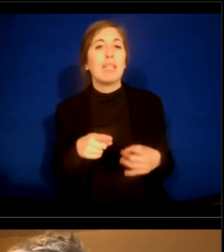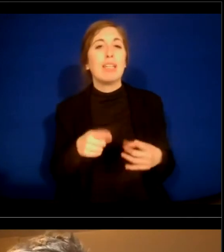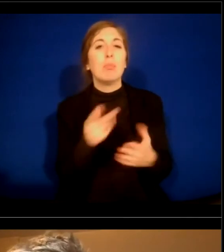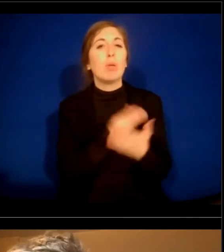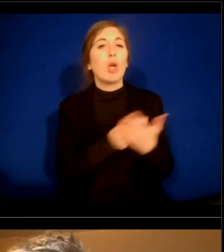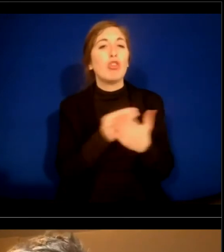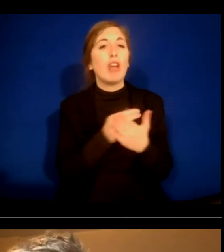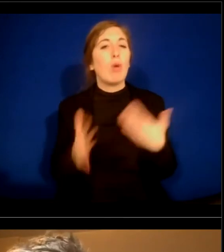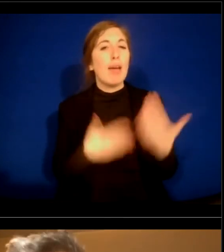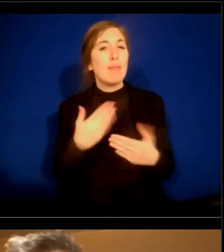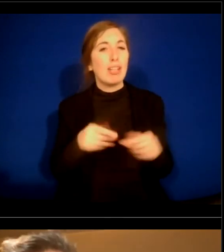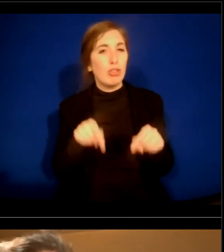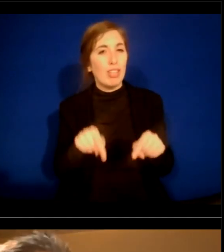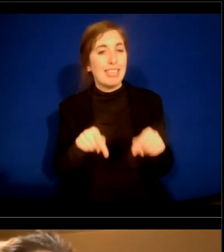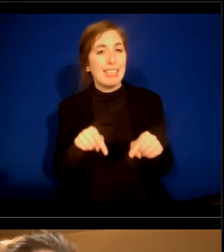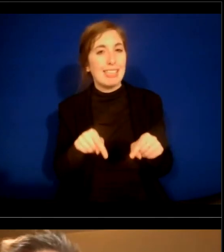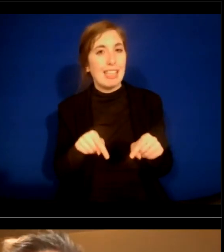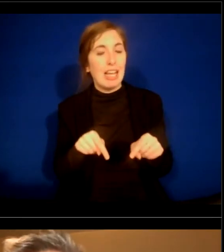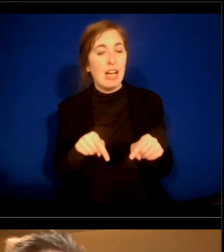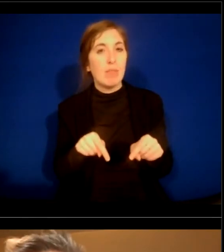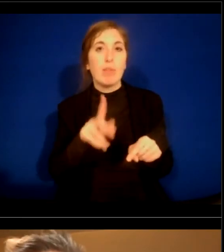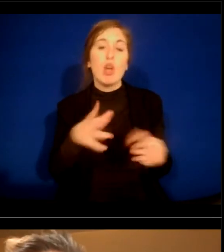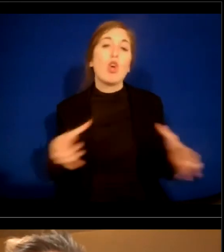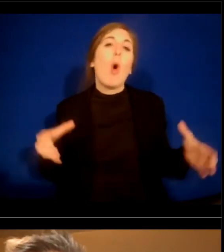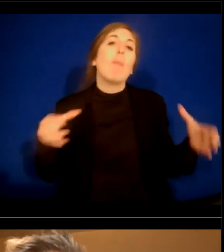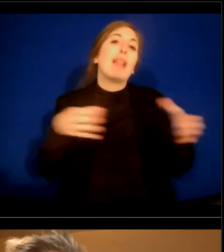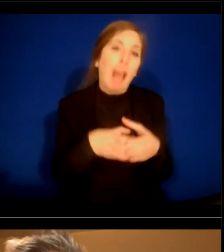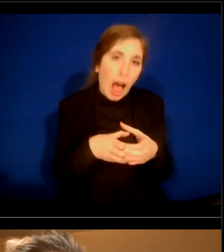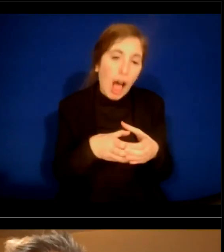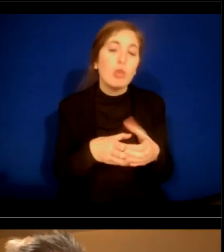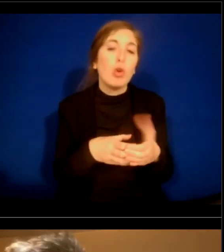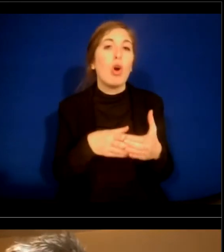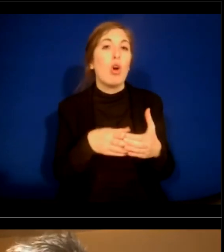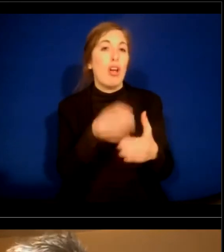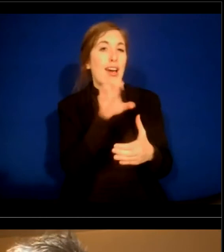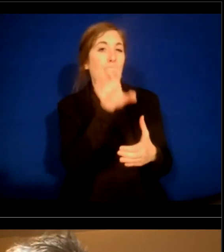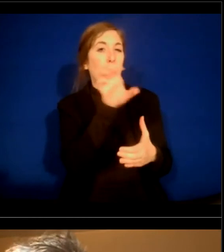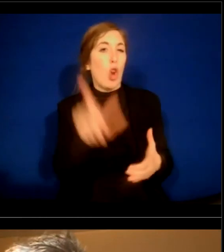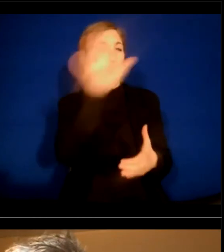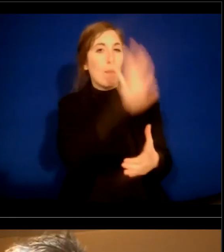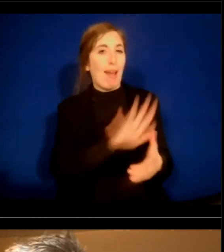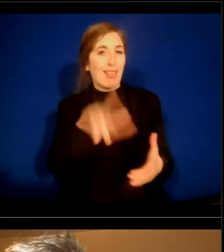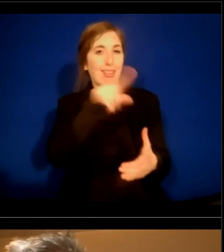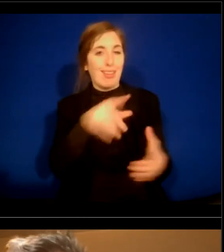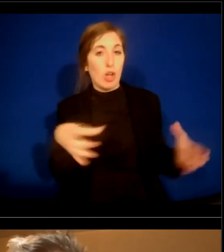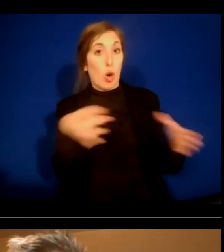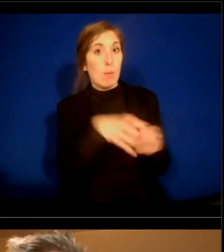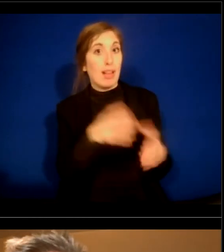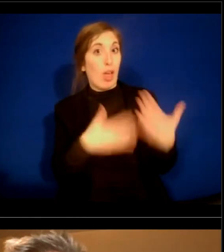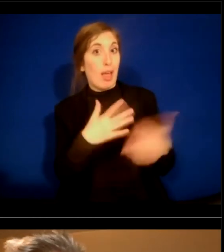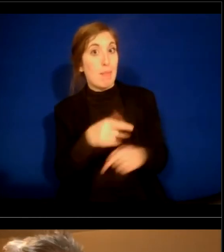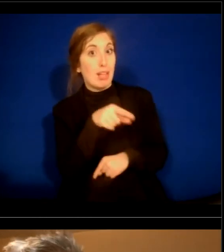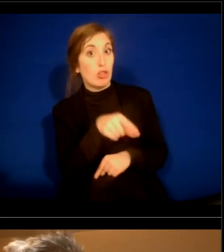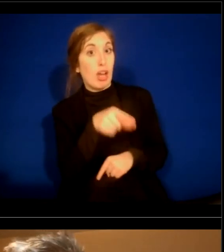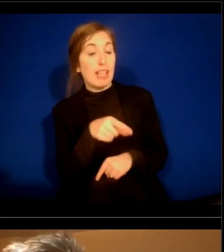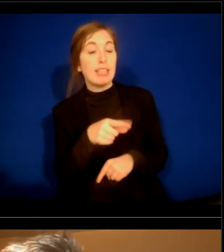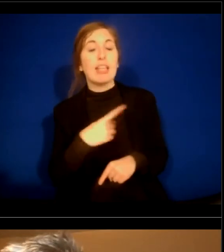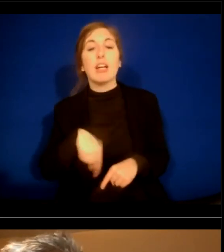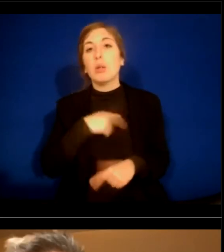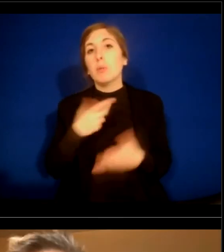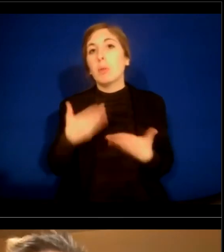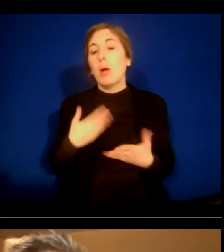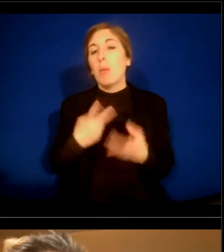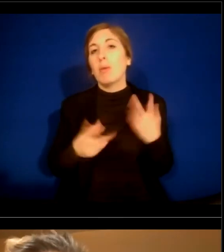che queste persone stanno facendo un passaggio e restituirlo nella relazione, nei diversi punti di accesso, credo sia